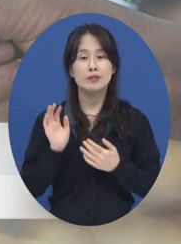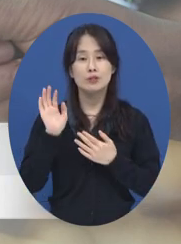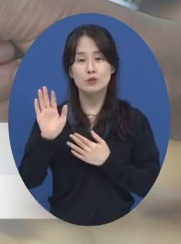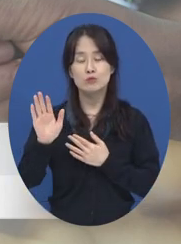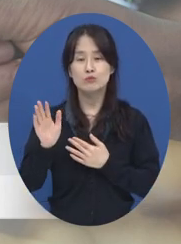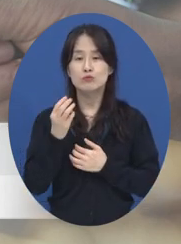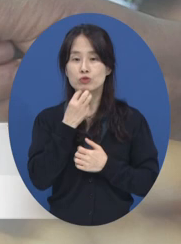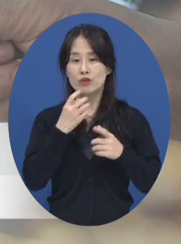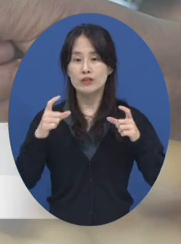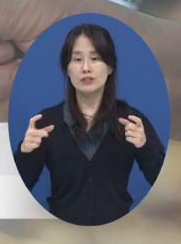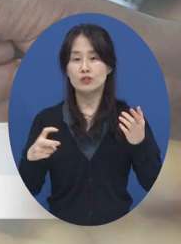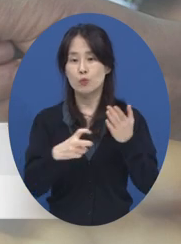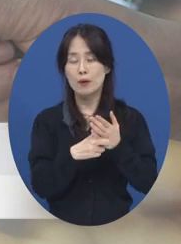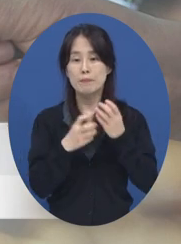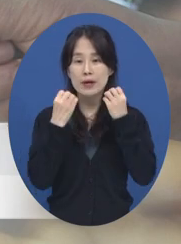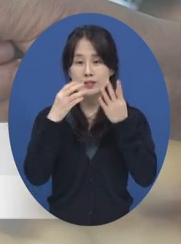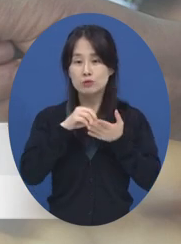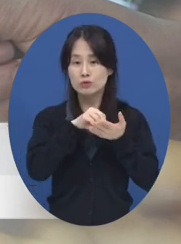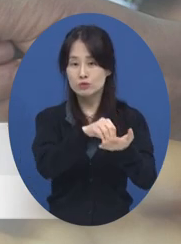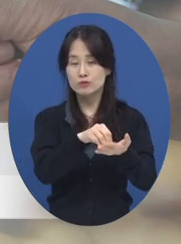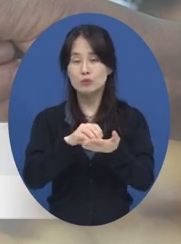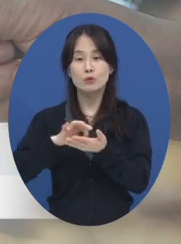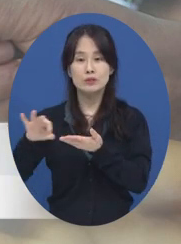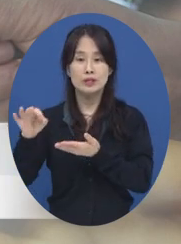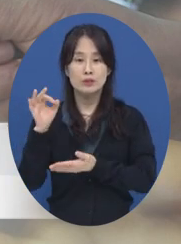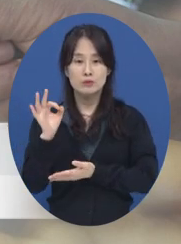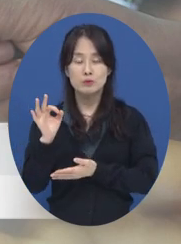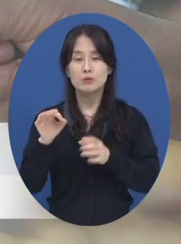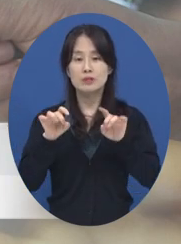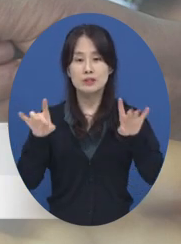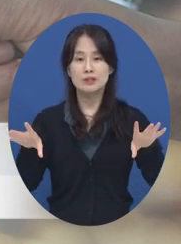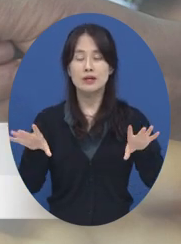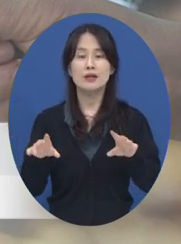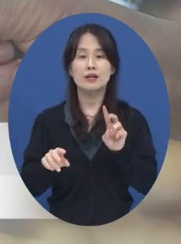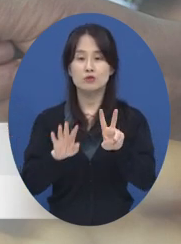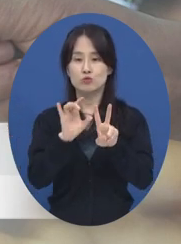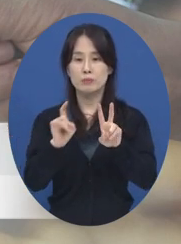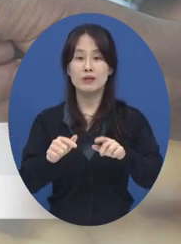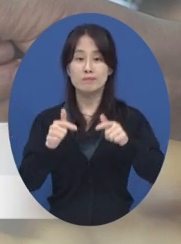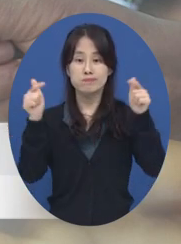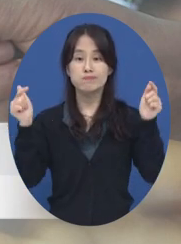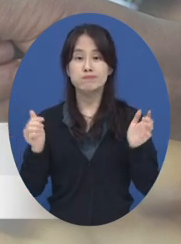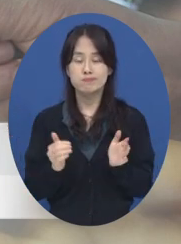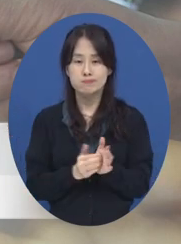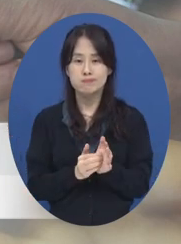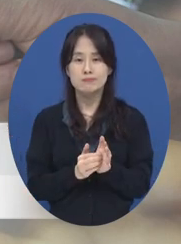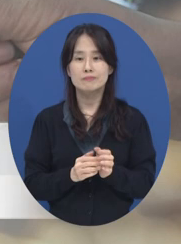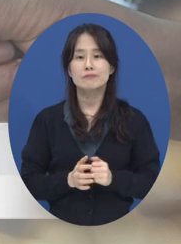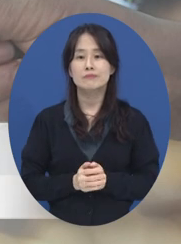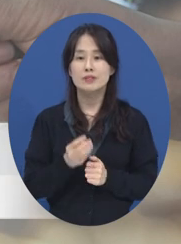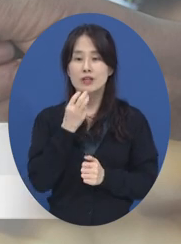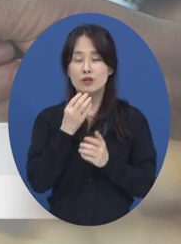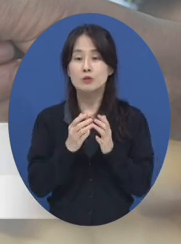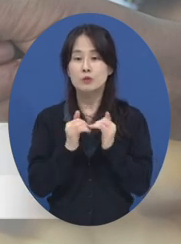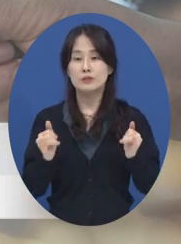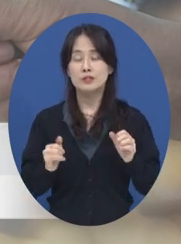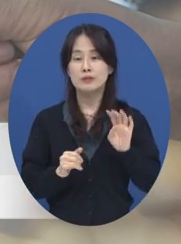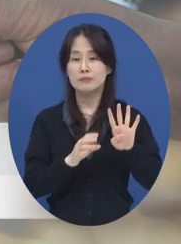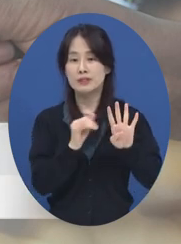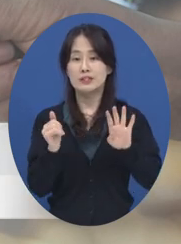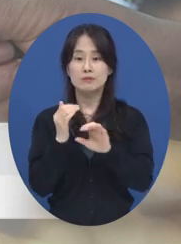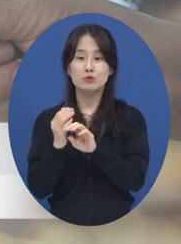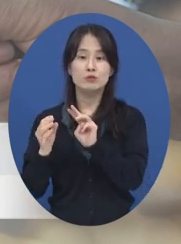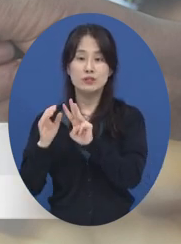이후 경기 지역화폐 신규 등록과 사용금액이 각각 2배가량 증가한 가운데 경기도민 4명 중 3명은